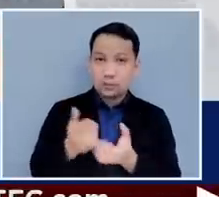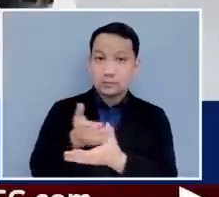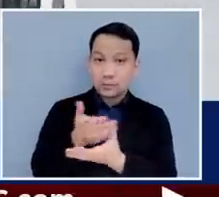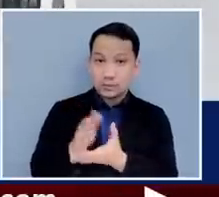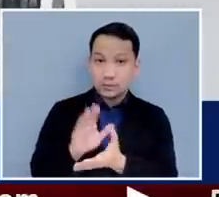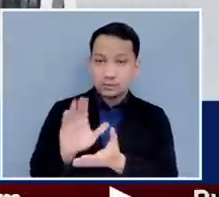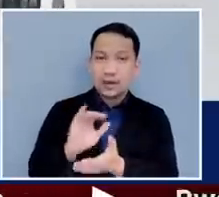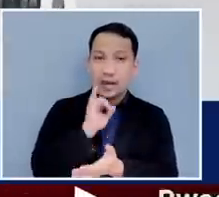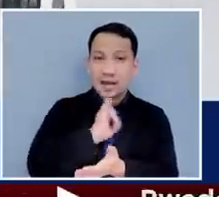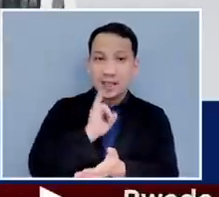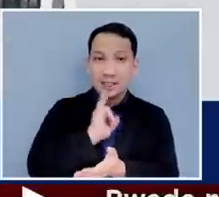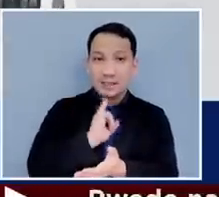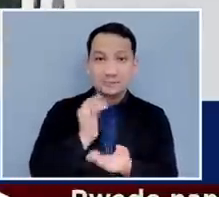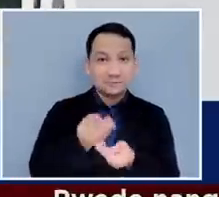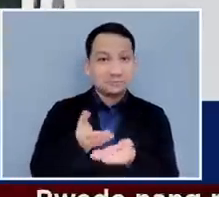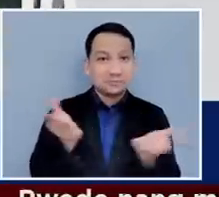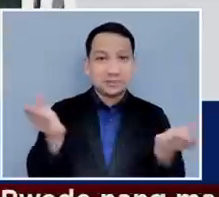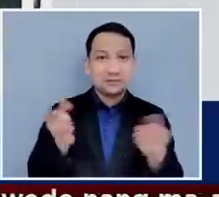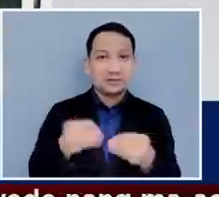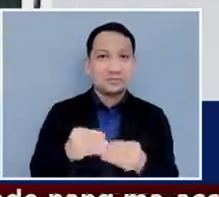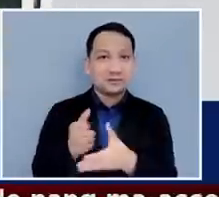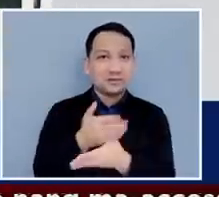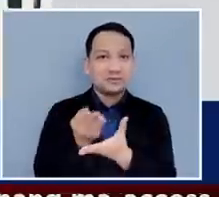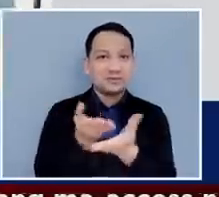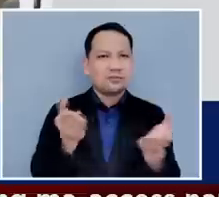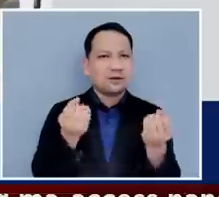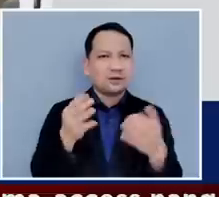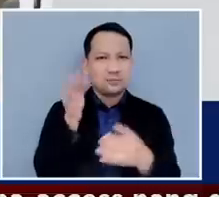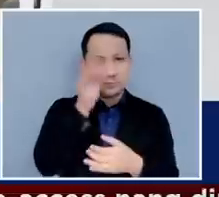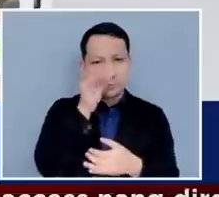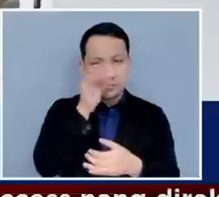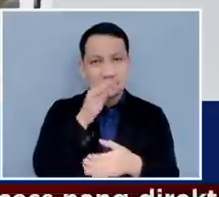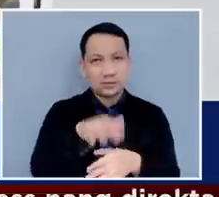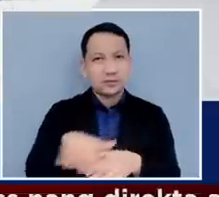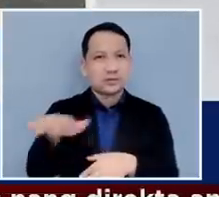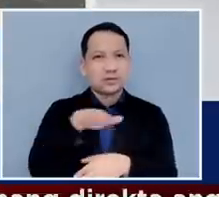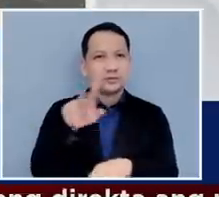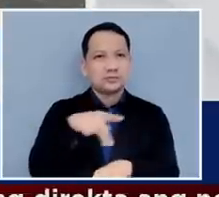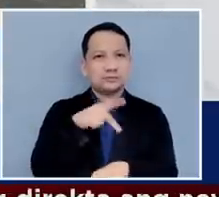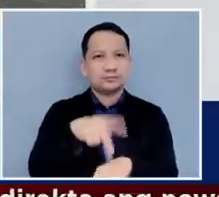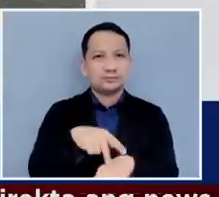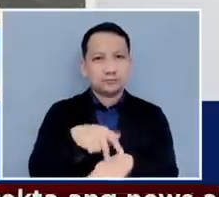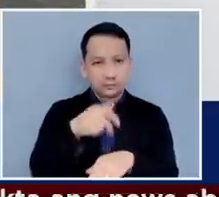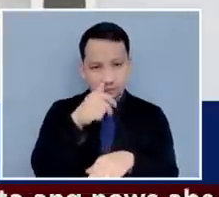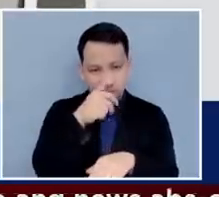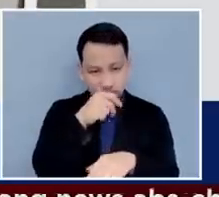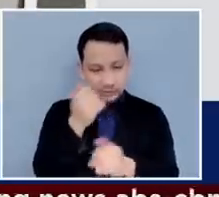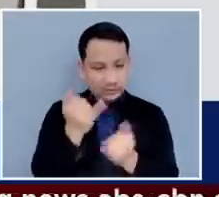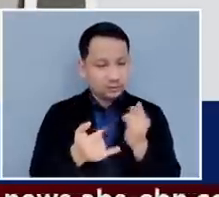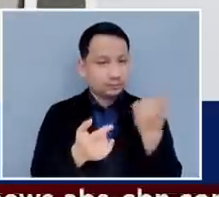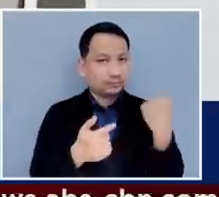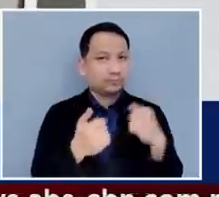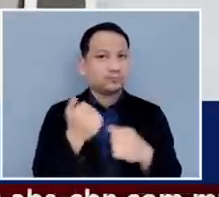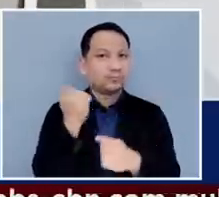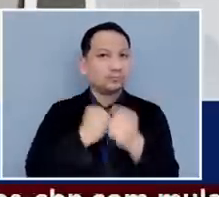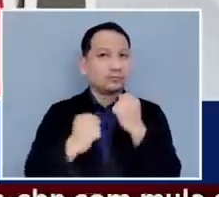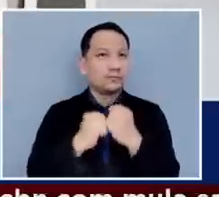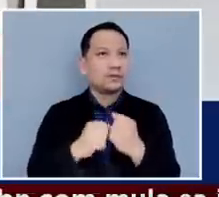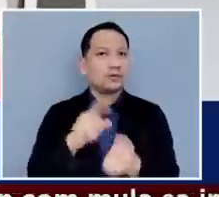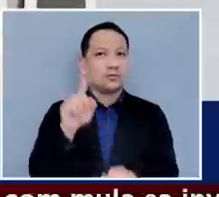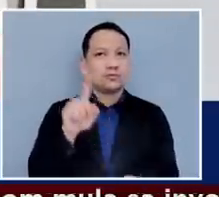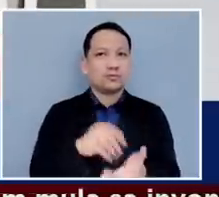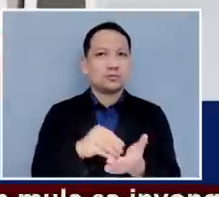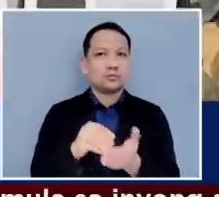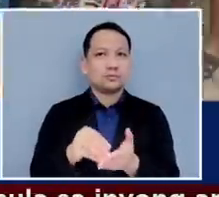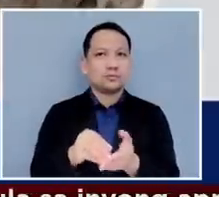cream happiness sa mas maraming Pilipino sa buong Pilipinas. Last year, nakapag-share kami ng 1 million moments